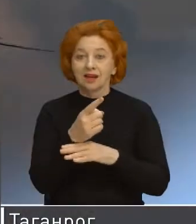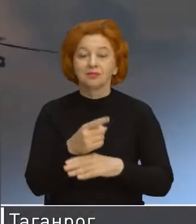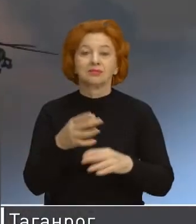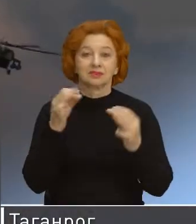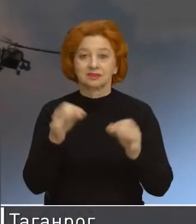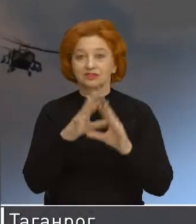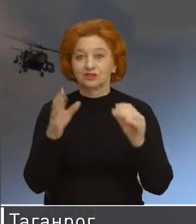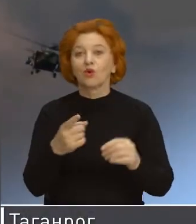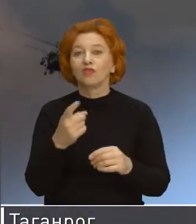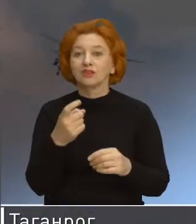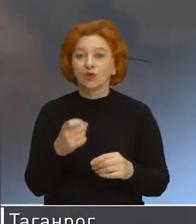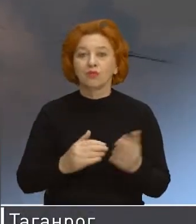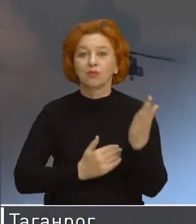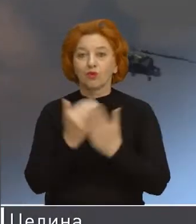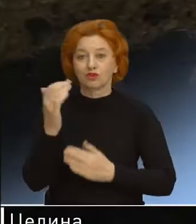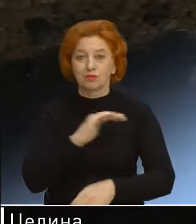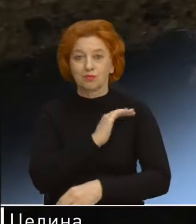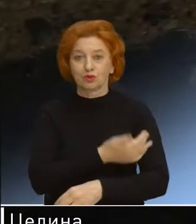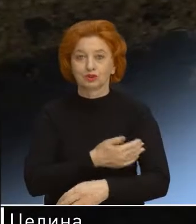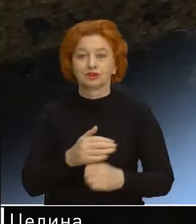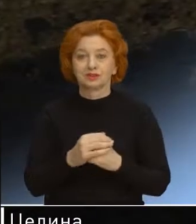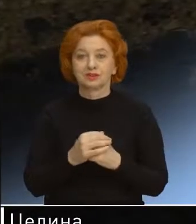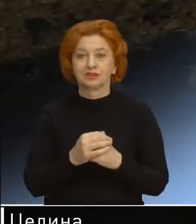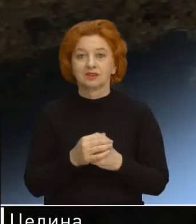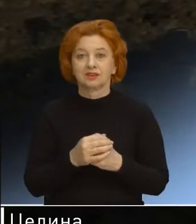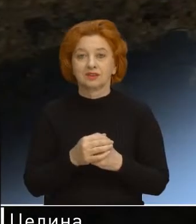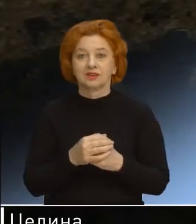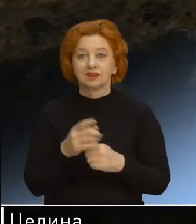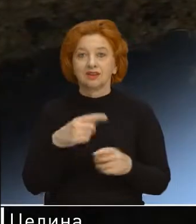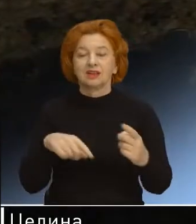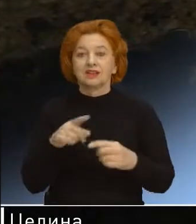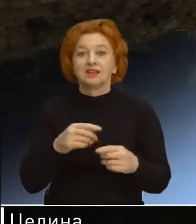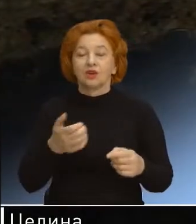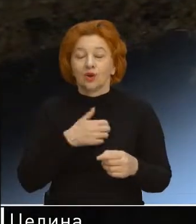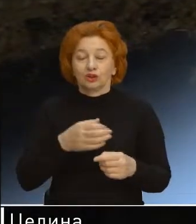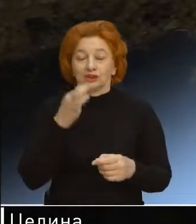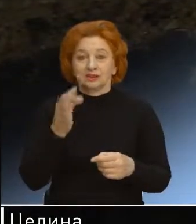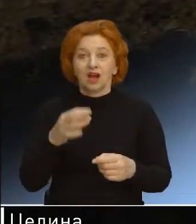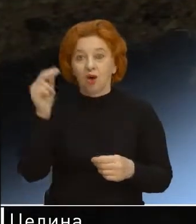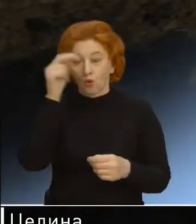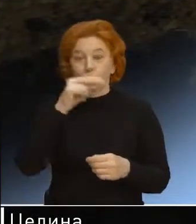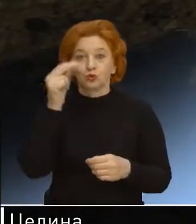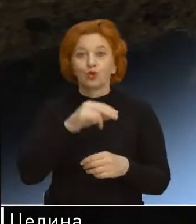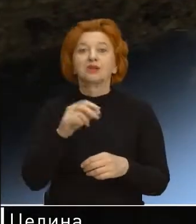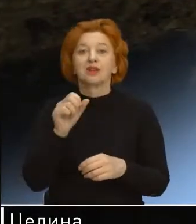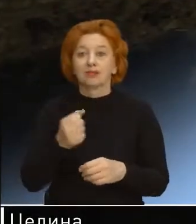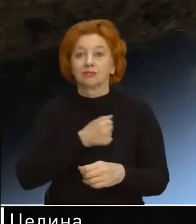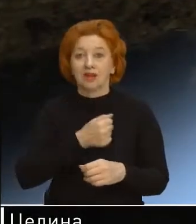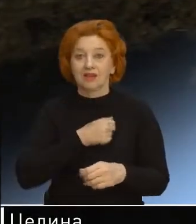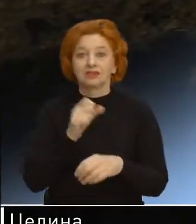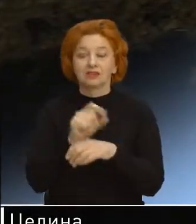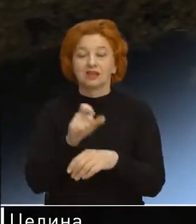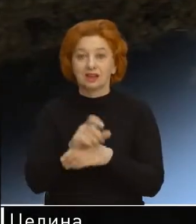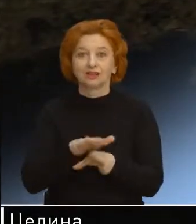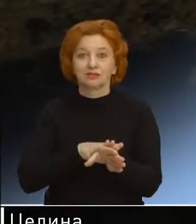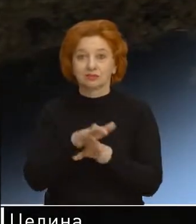вооруженные винтовками повышенной мощности. Нежинский танковый полк выполнял учебно-боевую задачу по прорыву участка